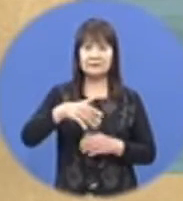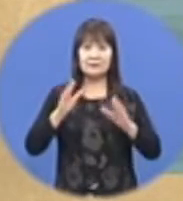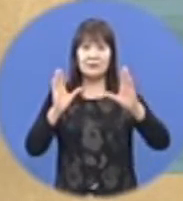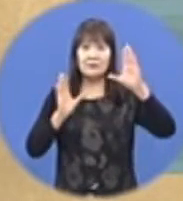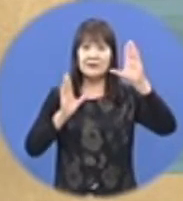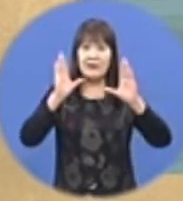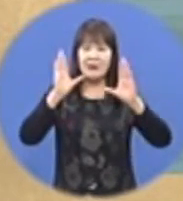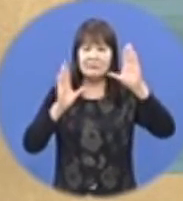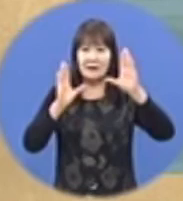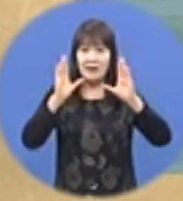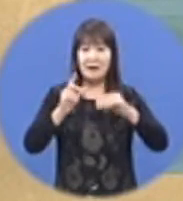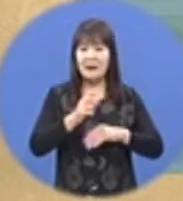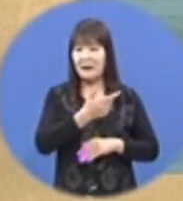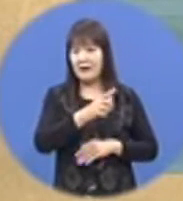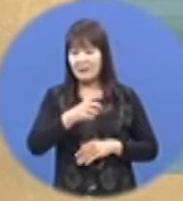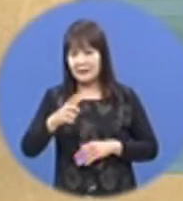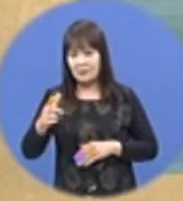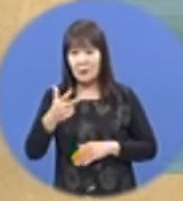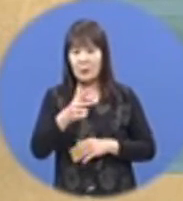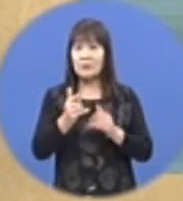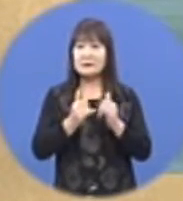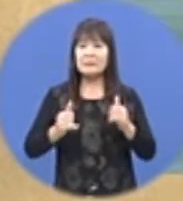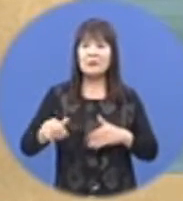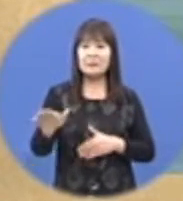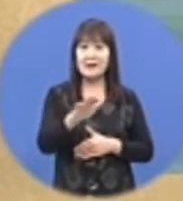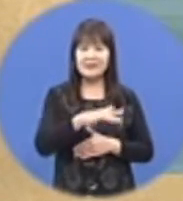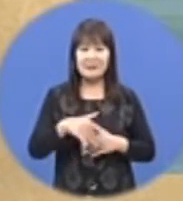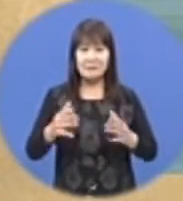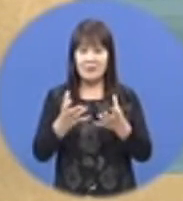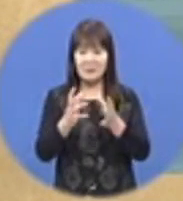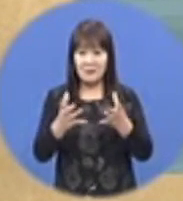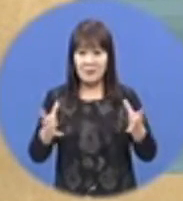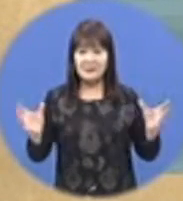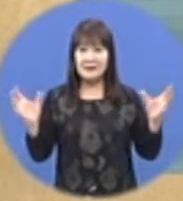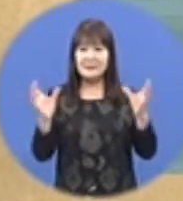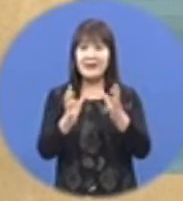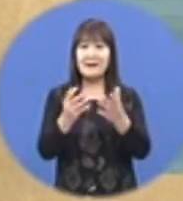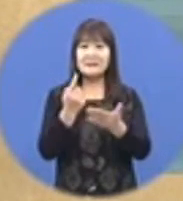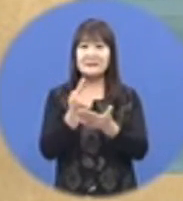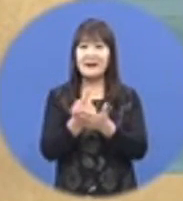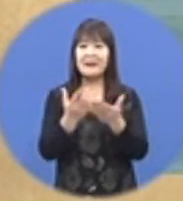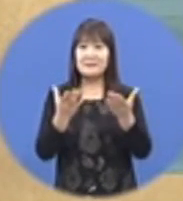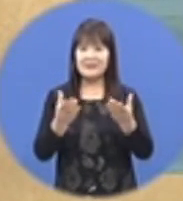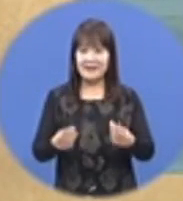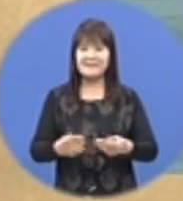たくさん参加した楽しいイベントになります。それでは VTR ご覧ください。